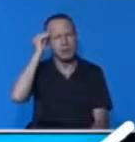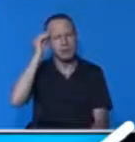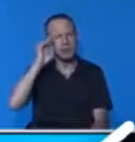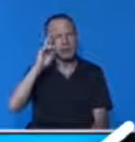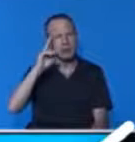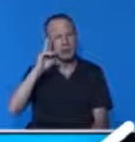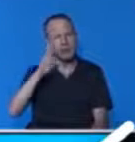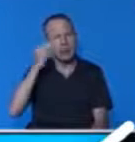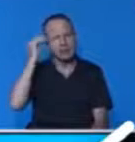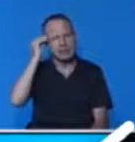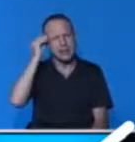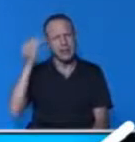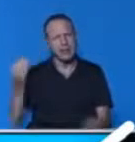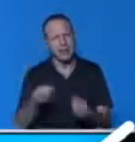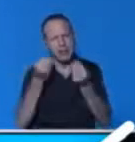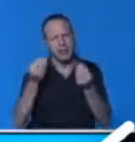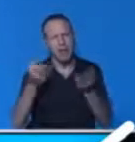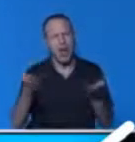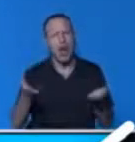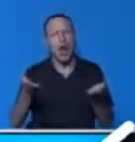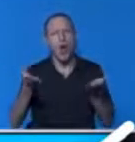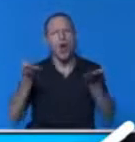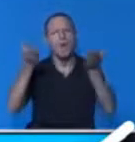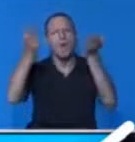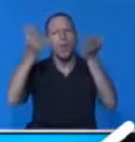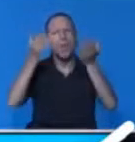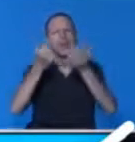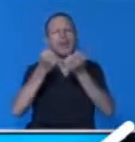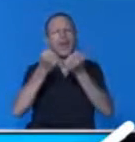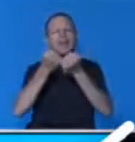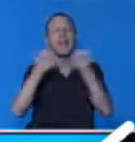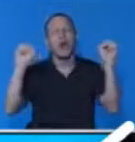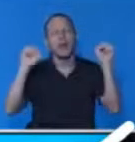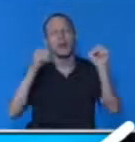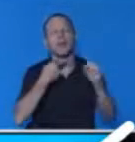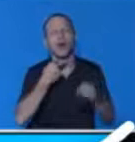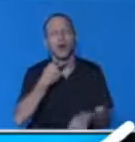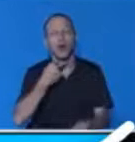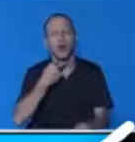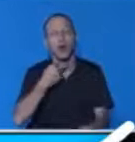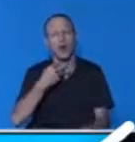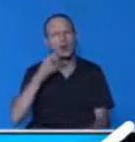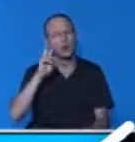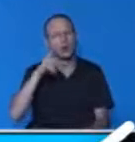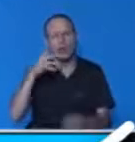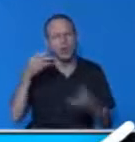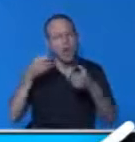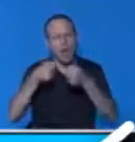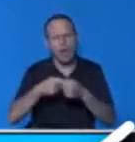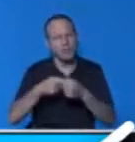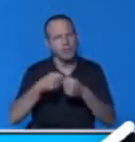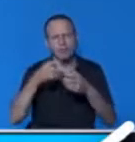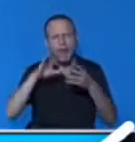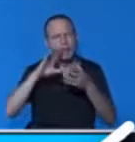להיזכר בדבר שרוממות הדמוקרטיה שבגרונו, יש חברות וחברי מפלגת העבודה, הדבר הזה לא יכול שלא לעבור